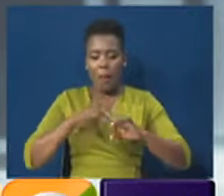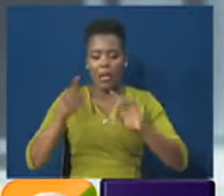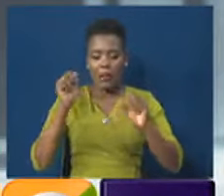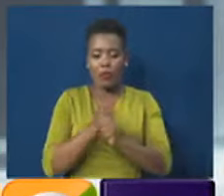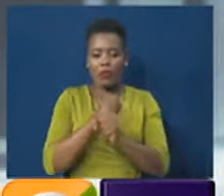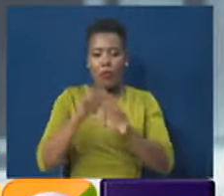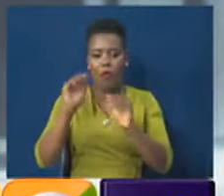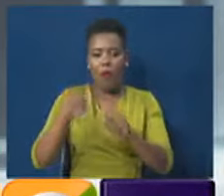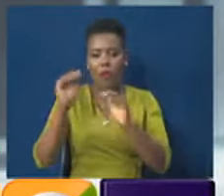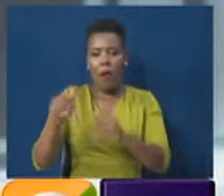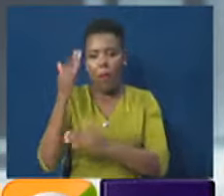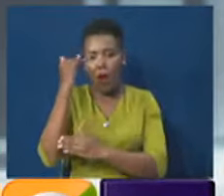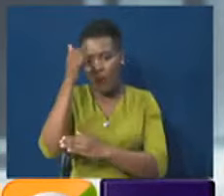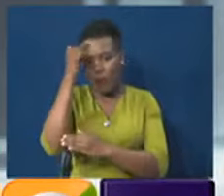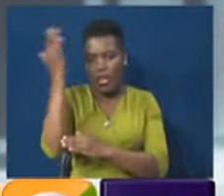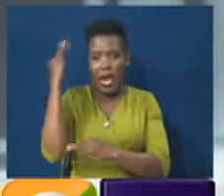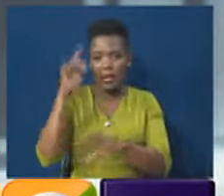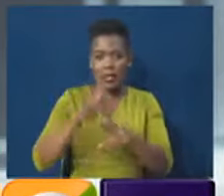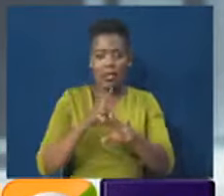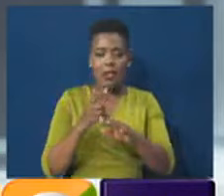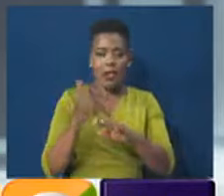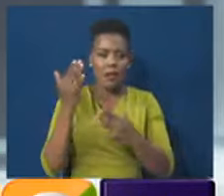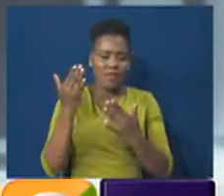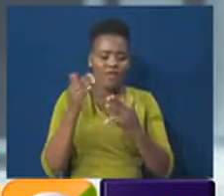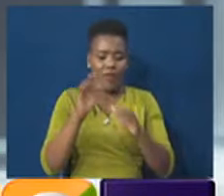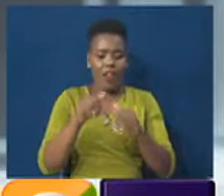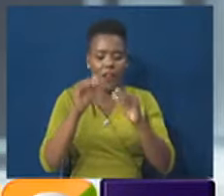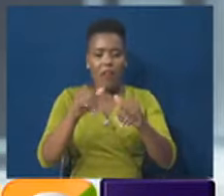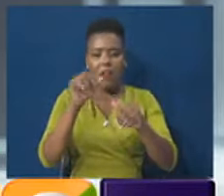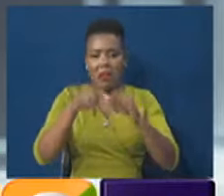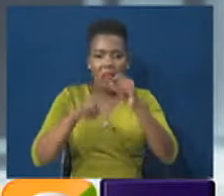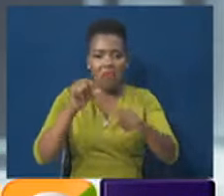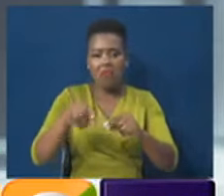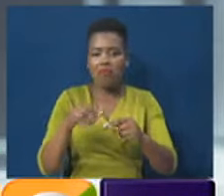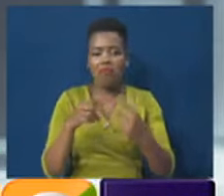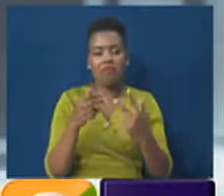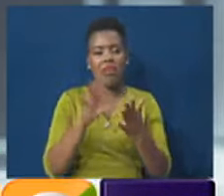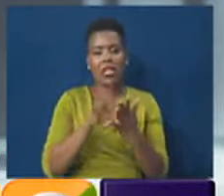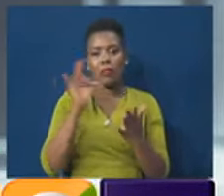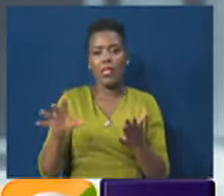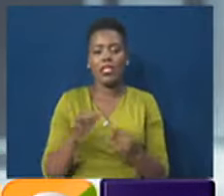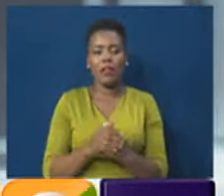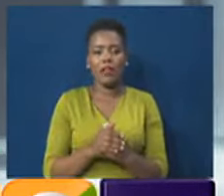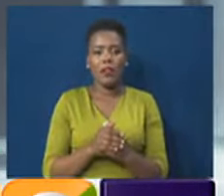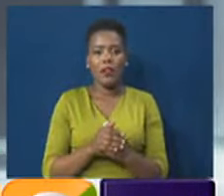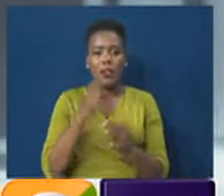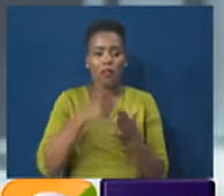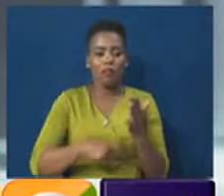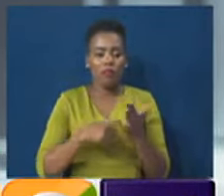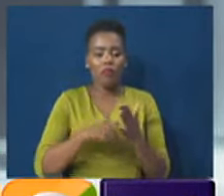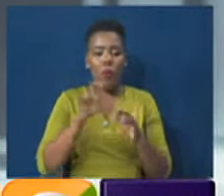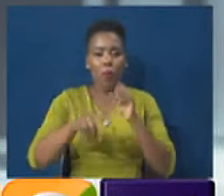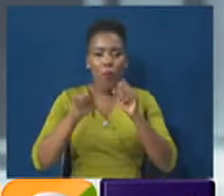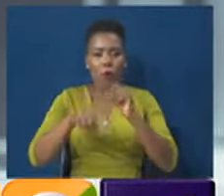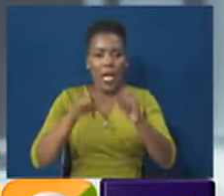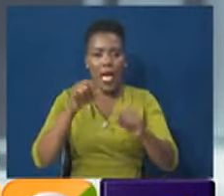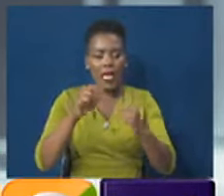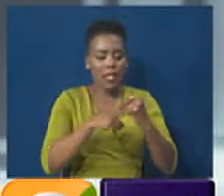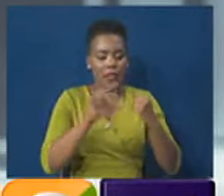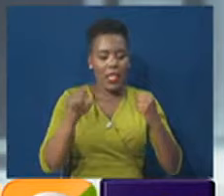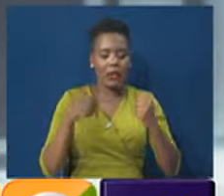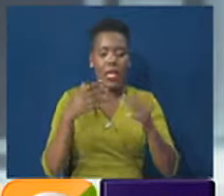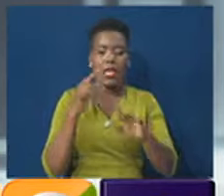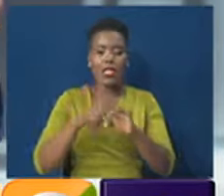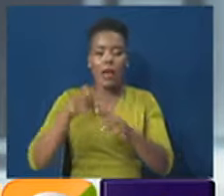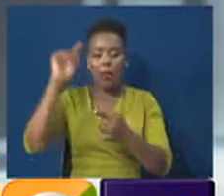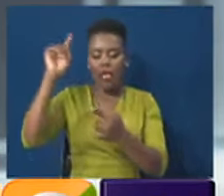viwavyo kwa sababu hawakuwa na uwezo wa kuweza kununua bei ya mbolea wakati huo 7,000 na sasa wakati